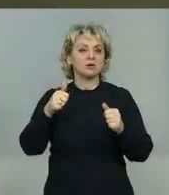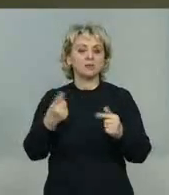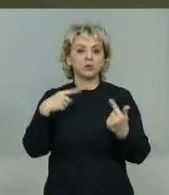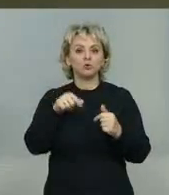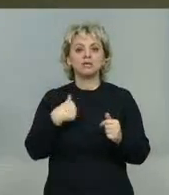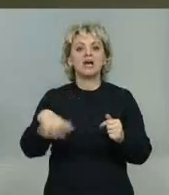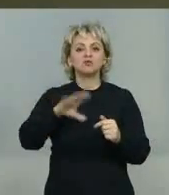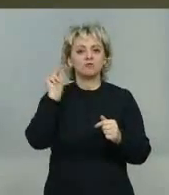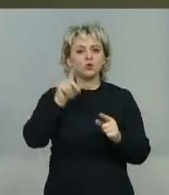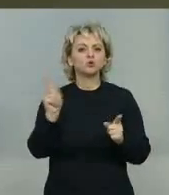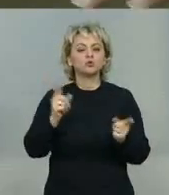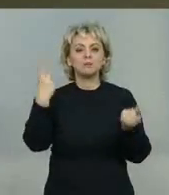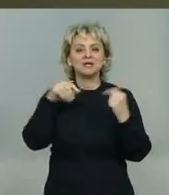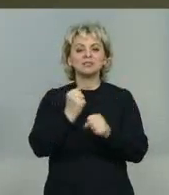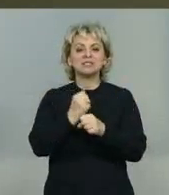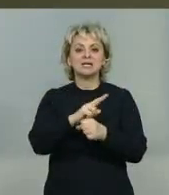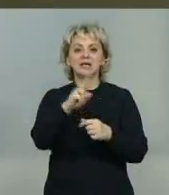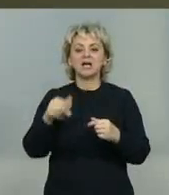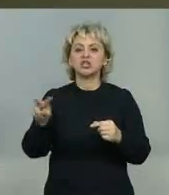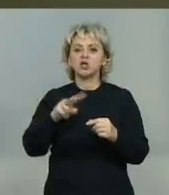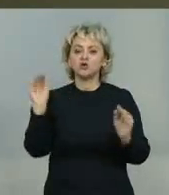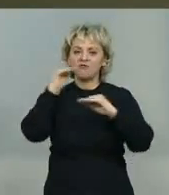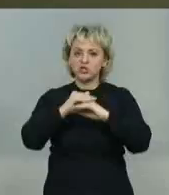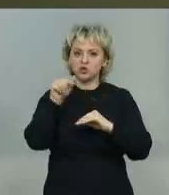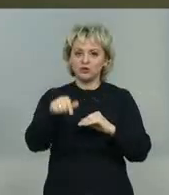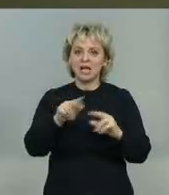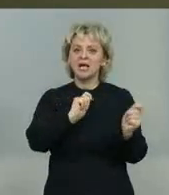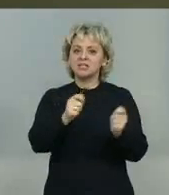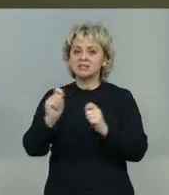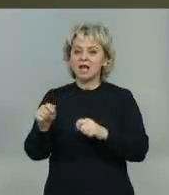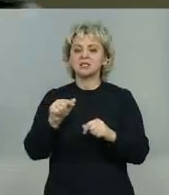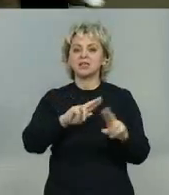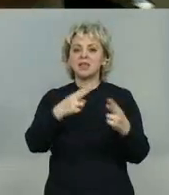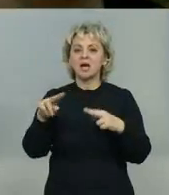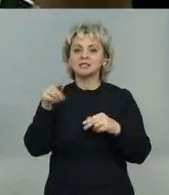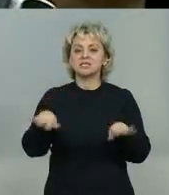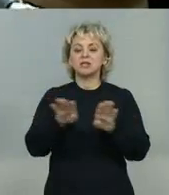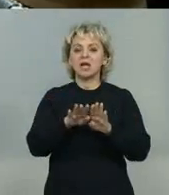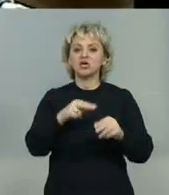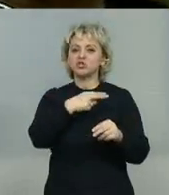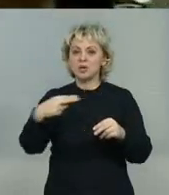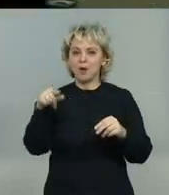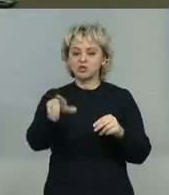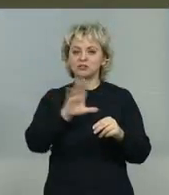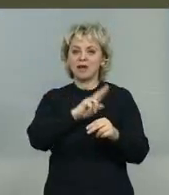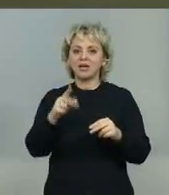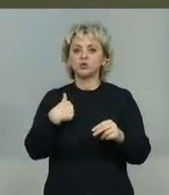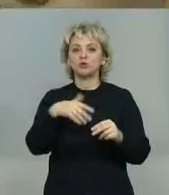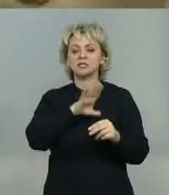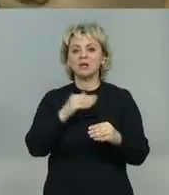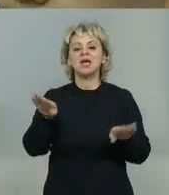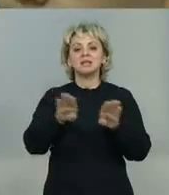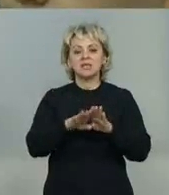решение? Я все время в школе что-то придумывал, создавал какие-то литературные вечера, дискотеки, танцы такие, тематические какие-то у нас были